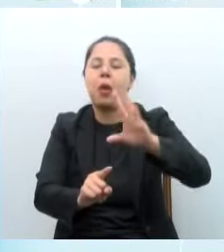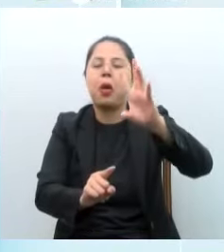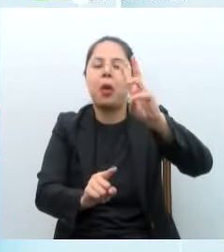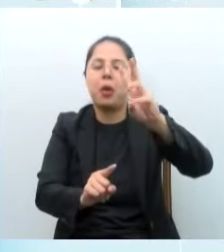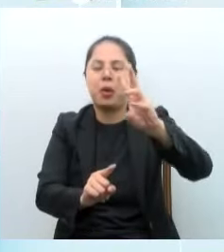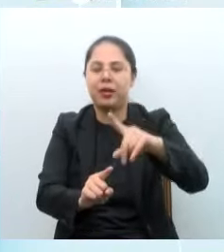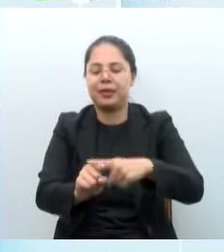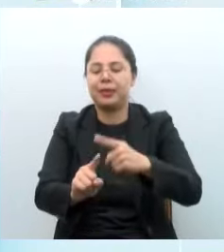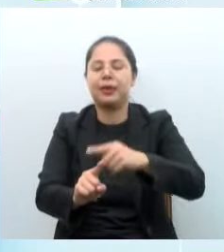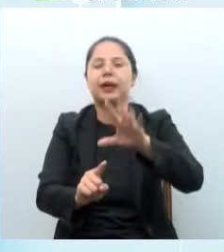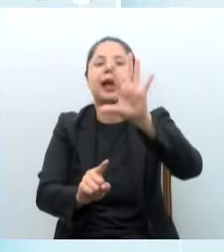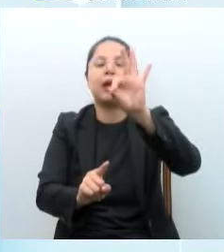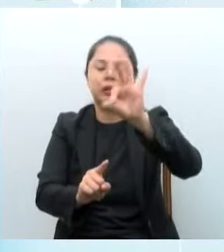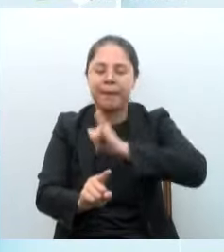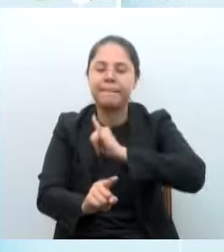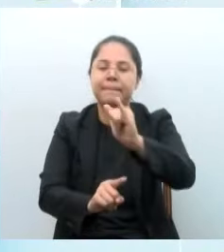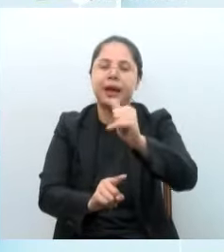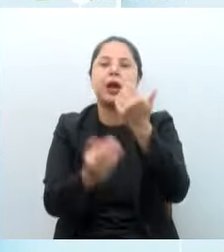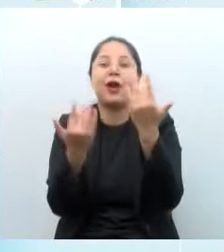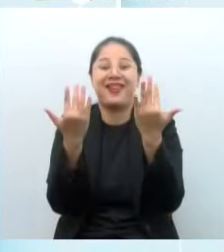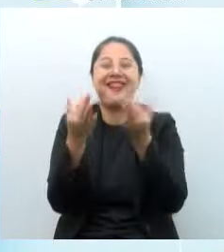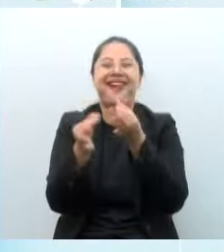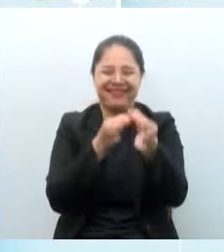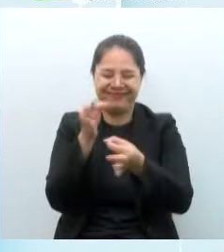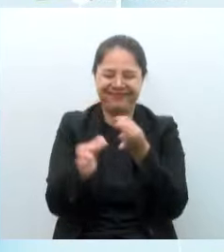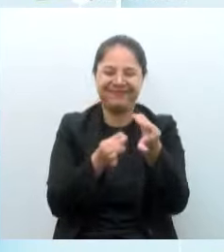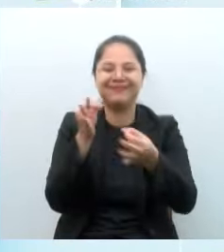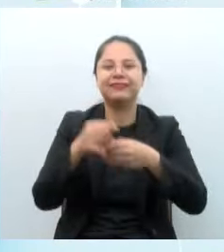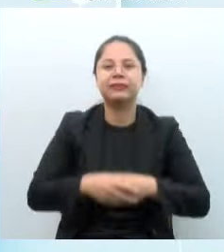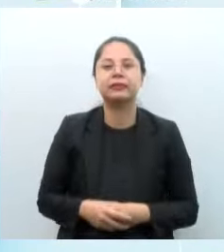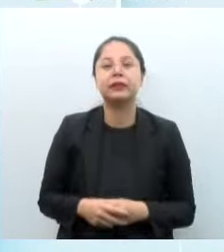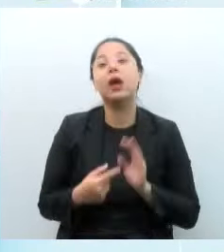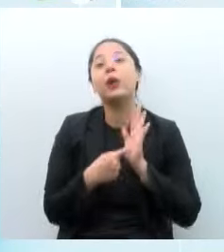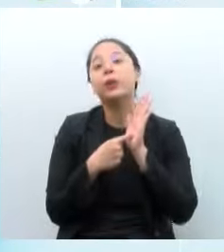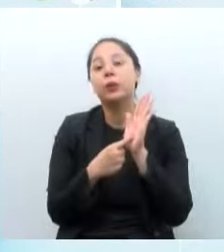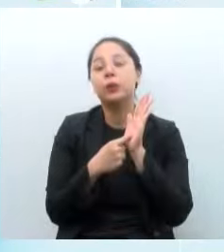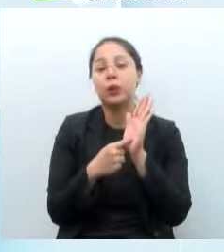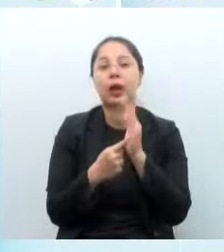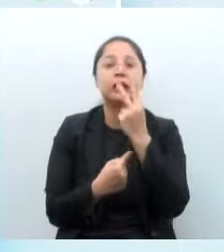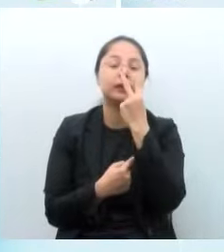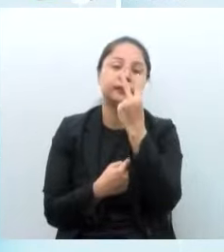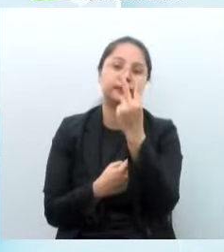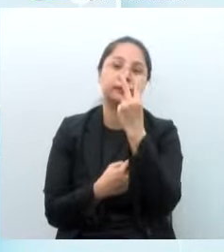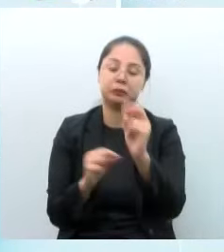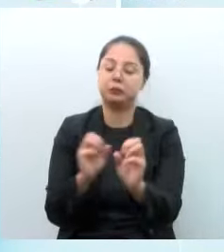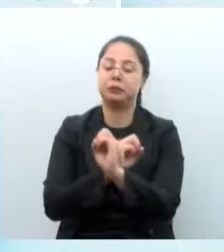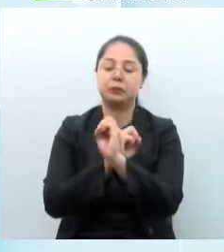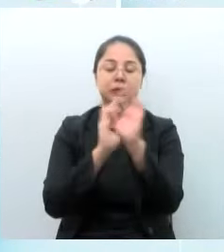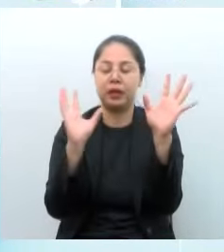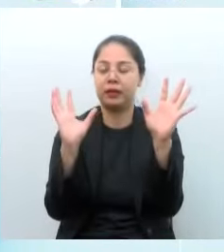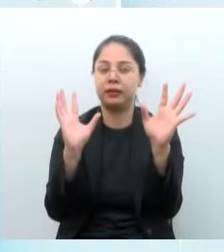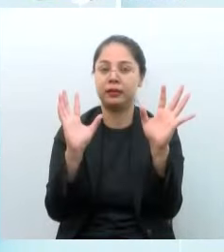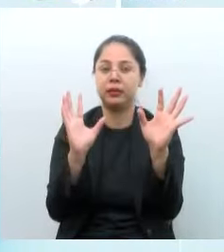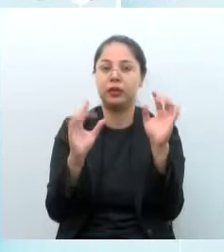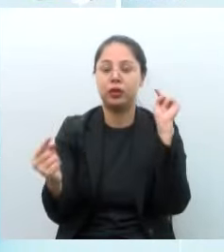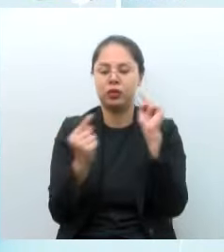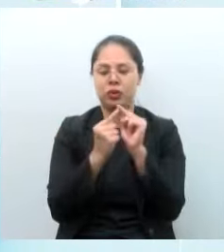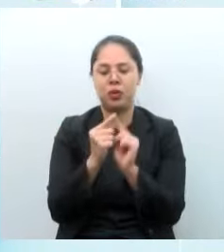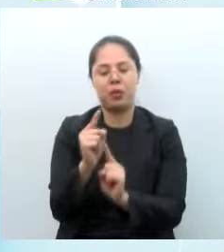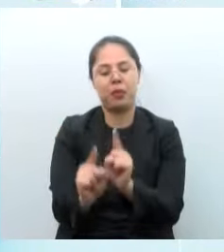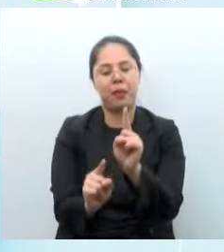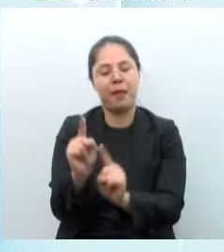ดภาระลงนะครับซึ่งในรายละเอียดจะชี้แจงอีกครั้งหนึ่งทีนี้ตัวอย่างที่เห็นได้ชัดเจนที่สำนักติดตามซึ่